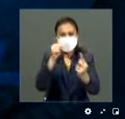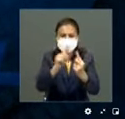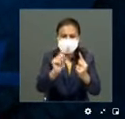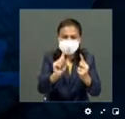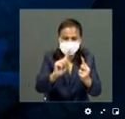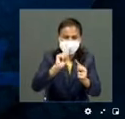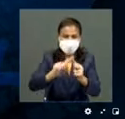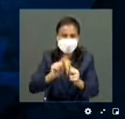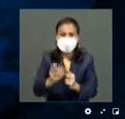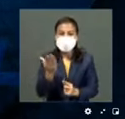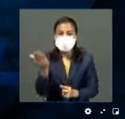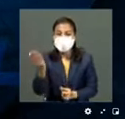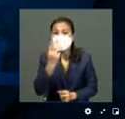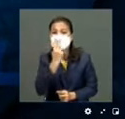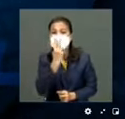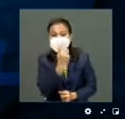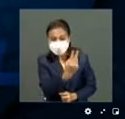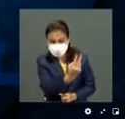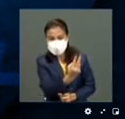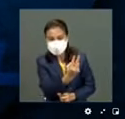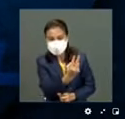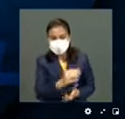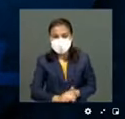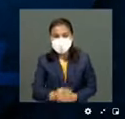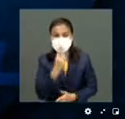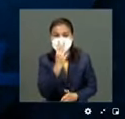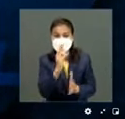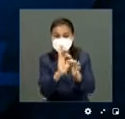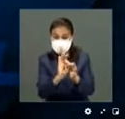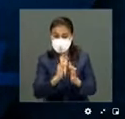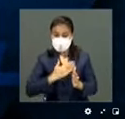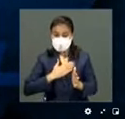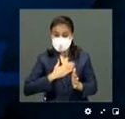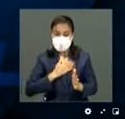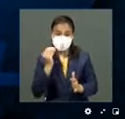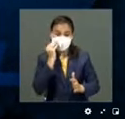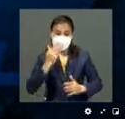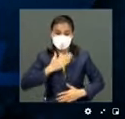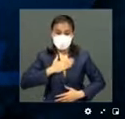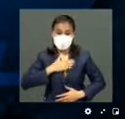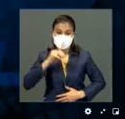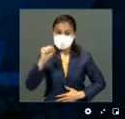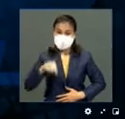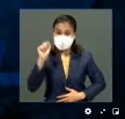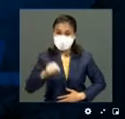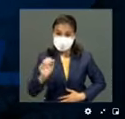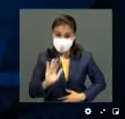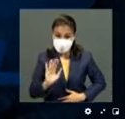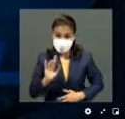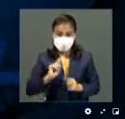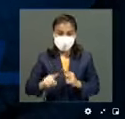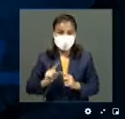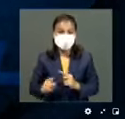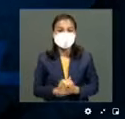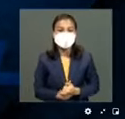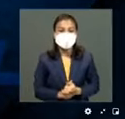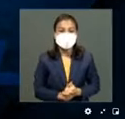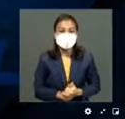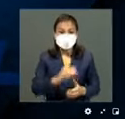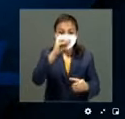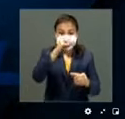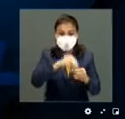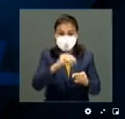เนี่ยขอให้พี่น้องประชาชนติดตามนะคะว่าเกี่ยวกับท่านอยู่ใกล้เขตที่ท่านพักอาศัยหรือไม่หรือว่า